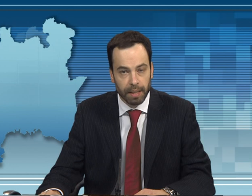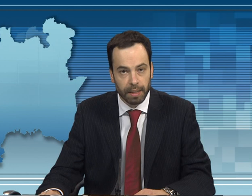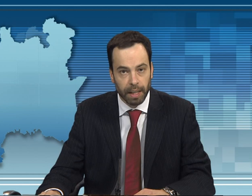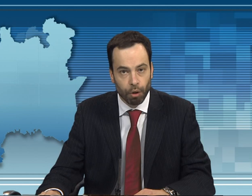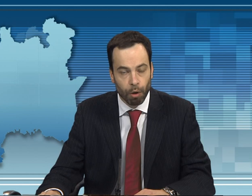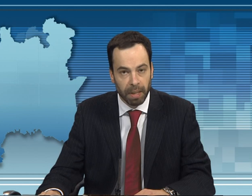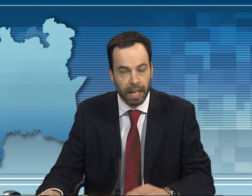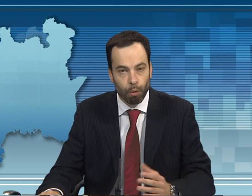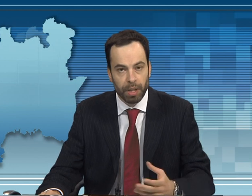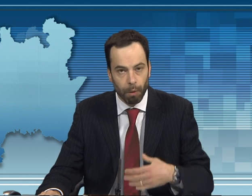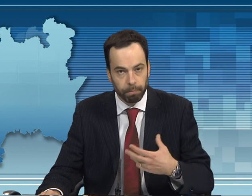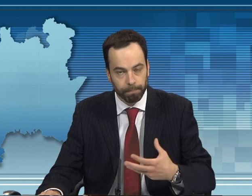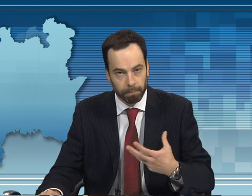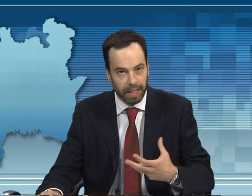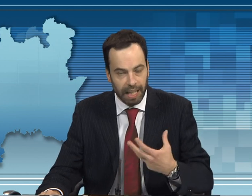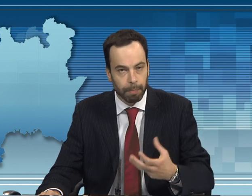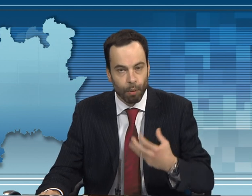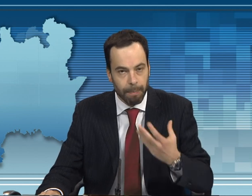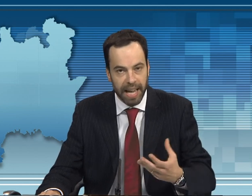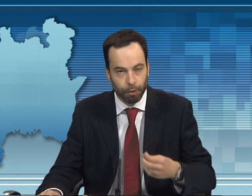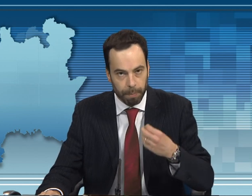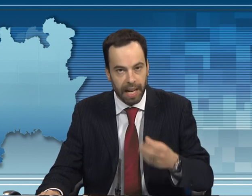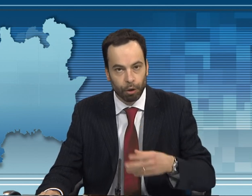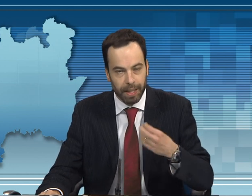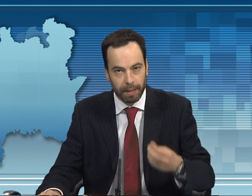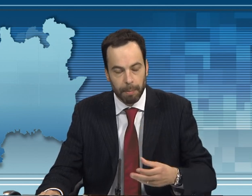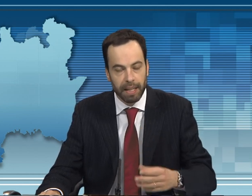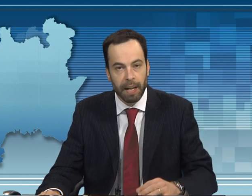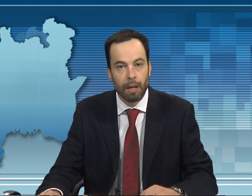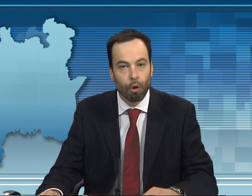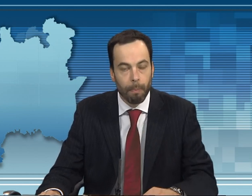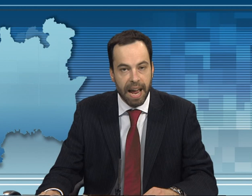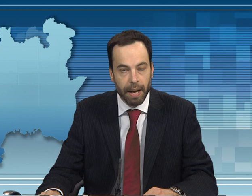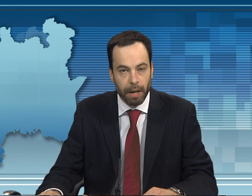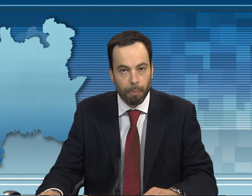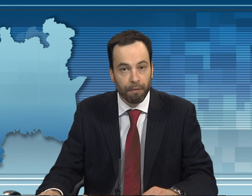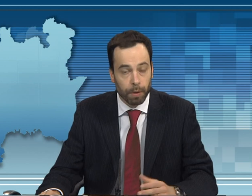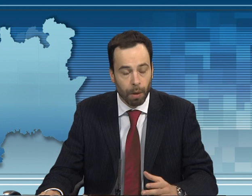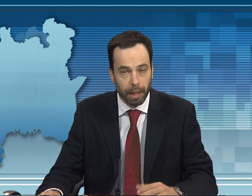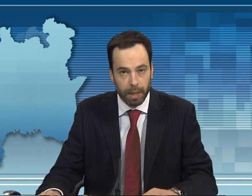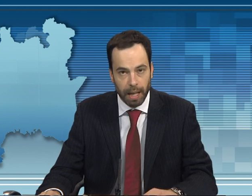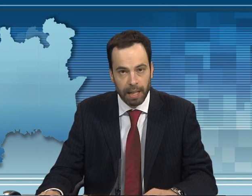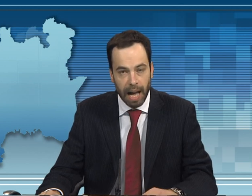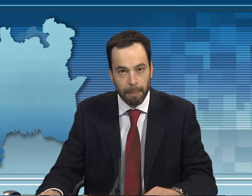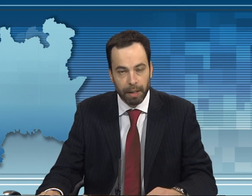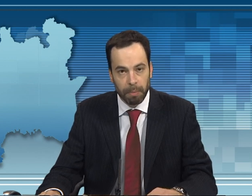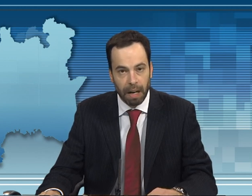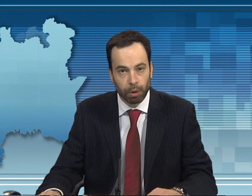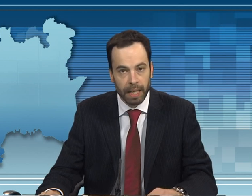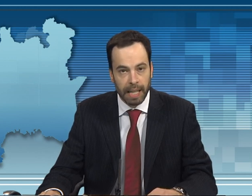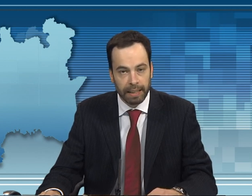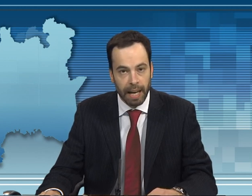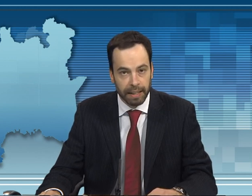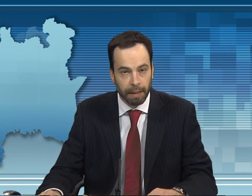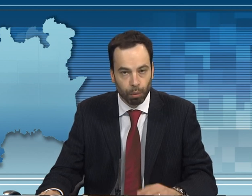vicepresidente di Regione Lombardia, in cui si è entrati più nel merito, spiegando esattamente come funziona questa app e come va